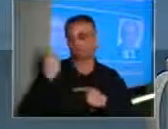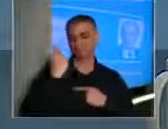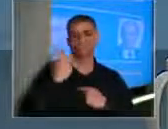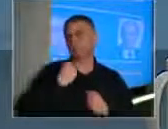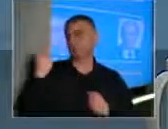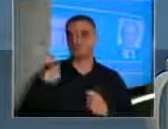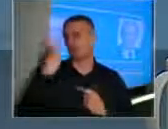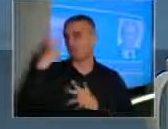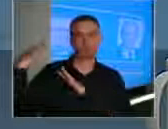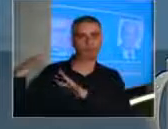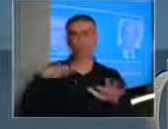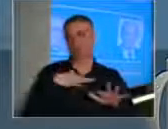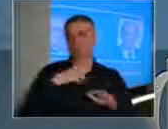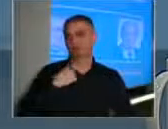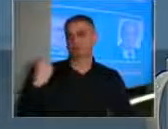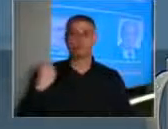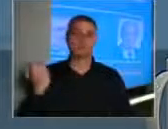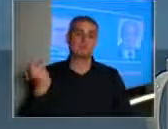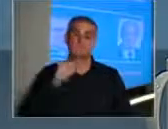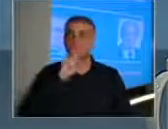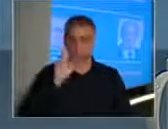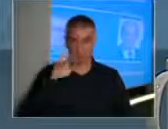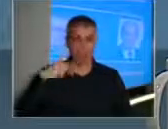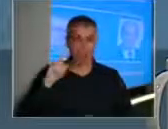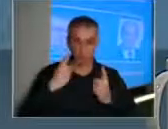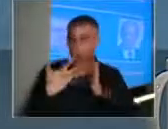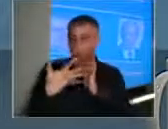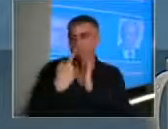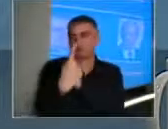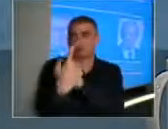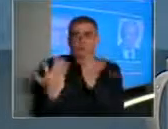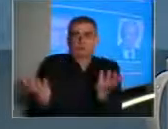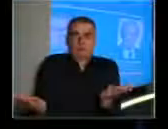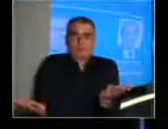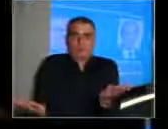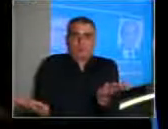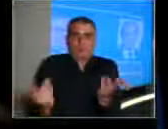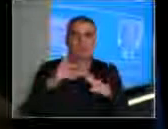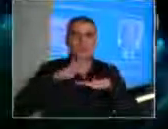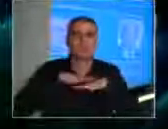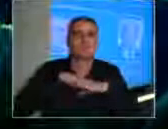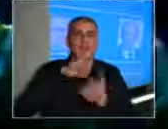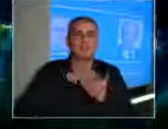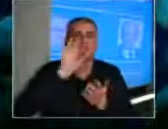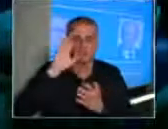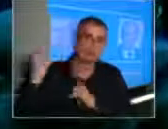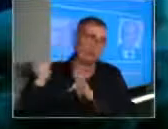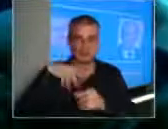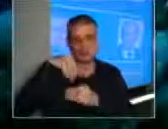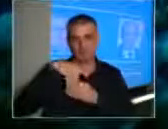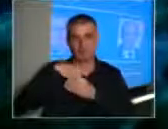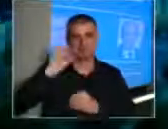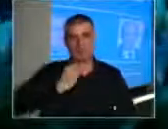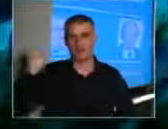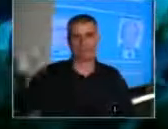בימין, ואנחנו לא רואים סחף מימין. זה יכול עוד לקרות? שיבדקו את עצמם. התפקיד המרכזי שלהם זה להביא קולות